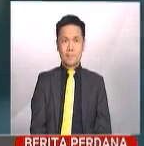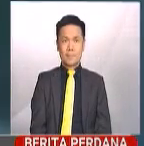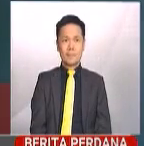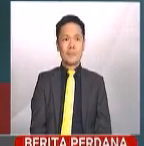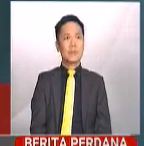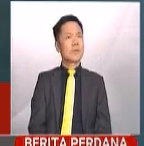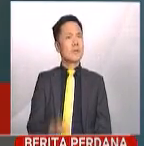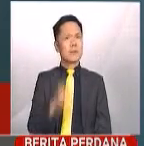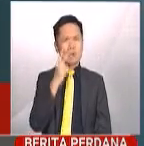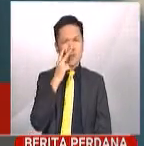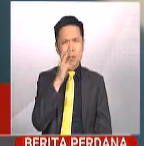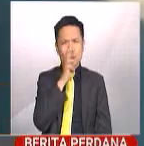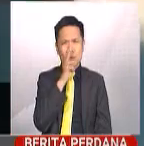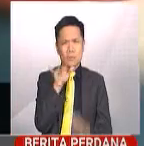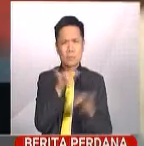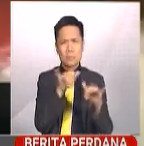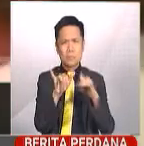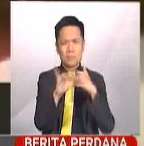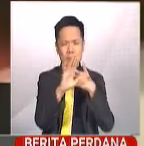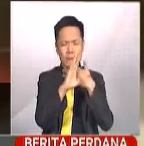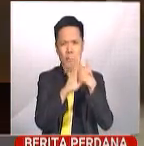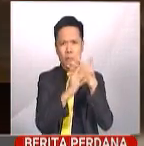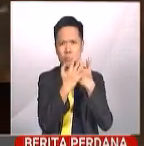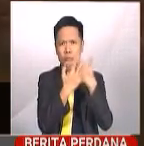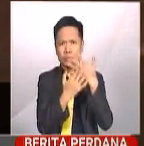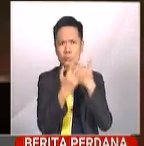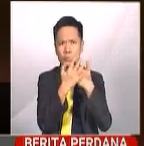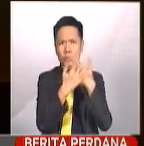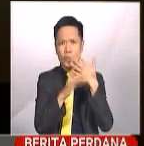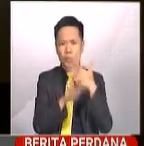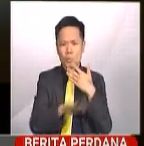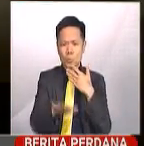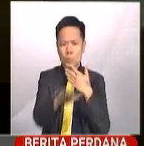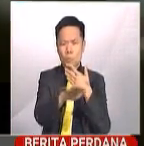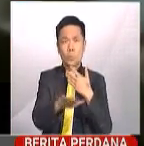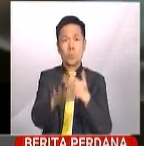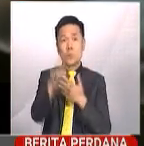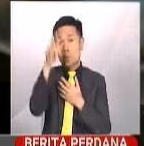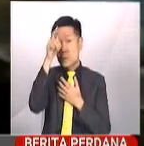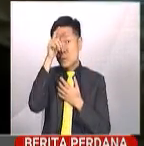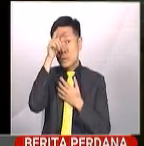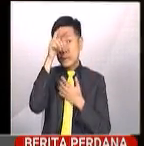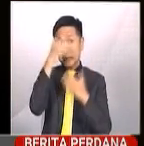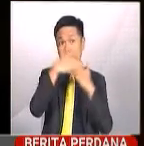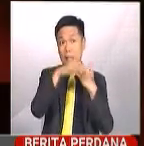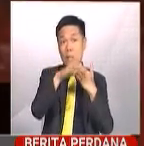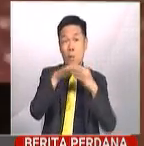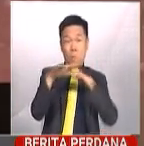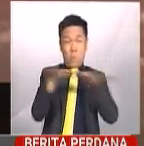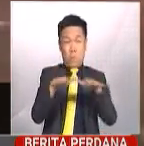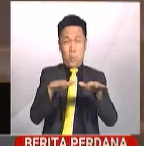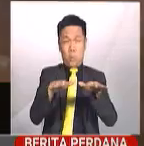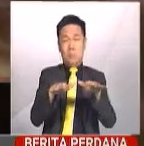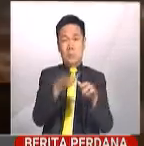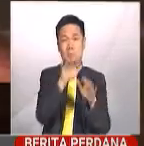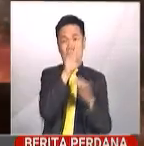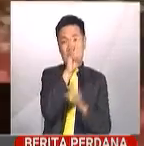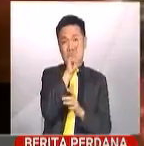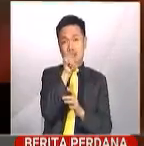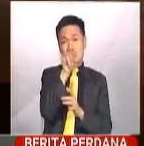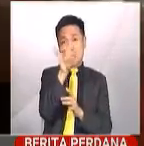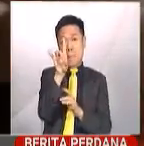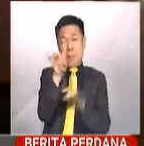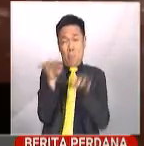Air berwarna merah seakan darah yang mengalir di sebuah kawasan di Turki selepas dilanda gempa bumi berukuran 6.8